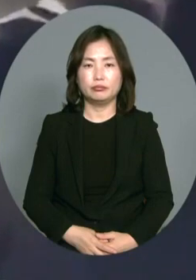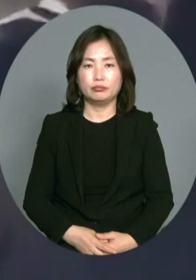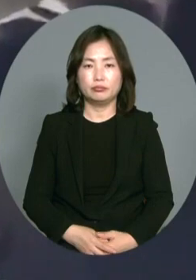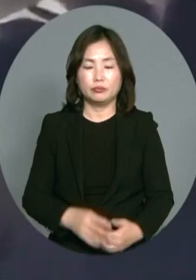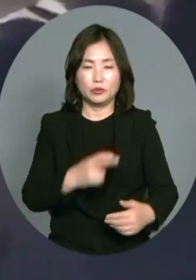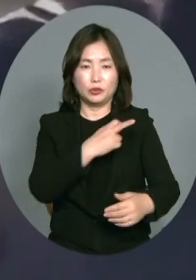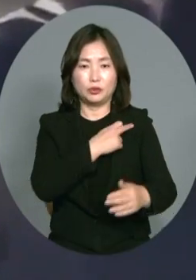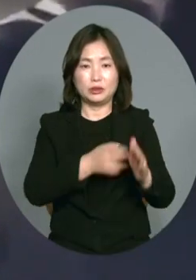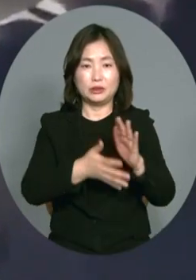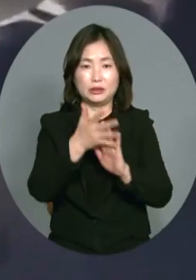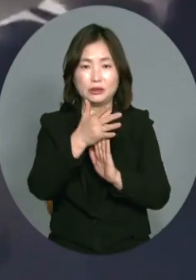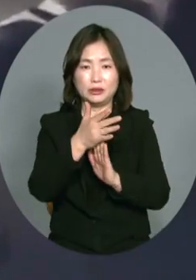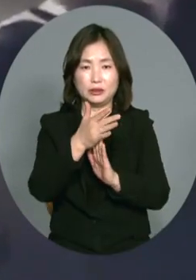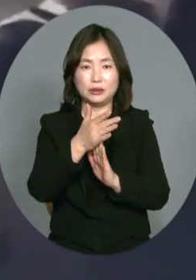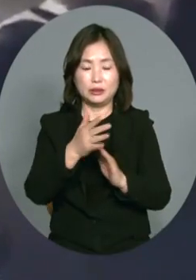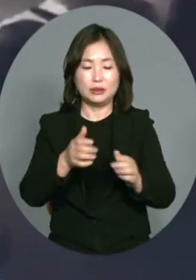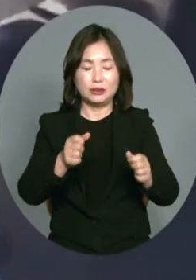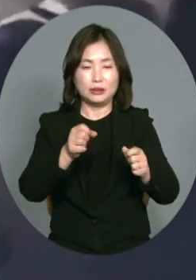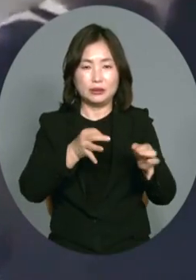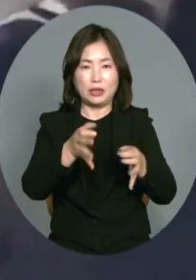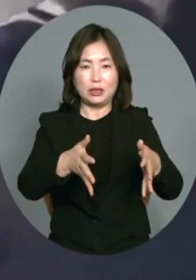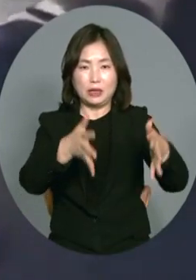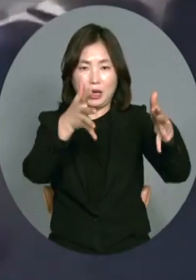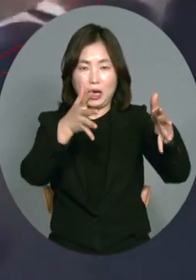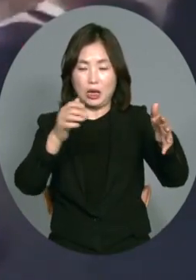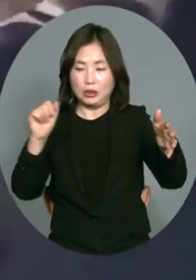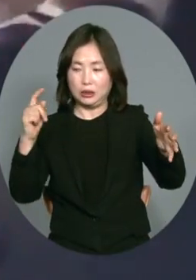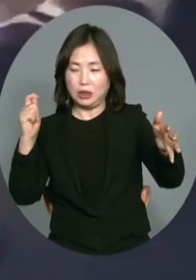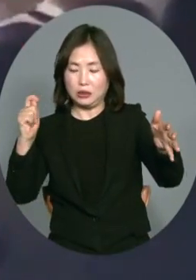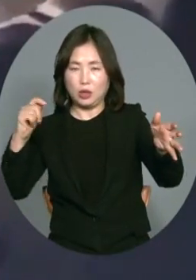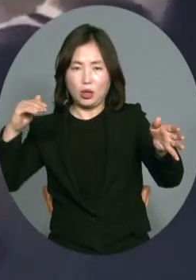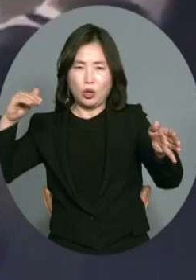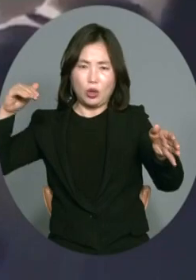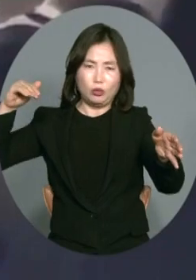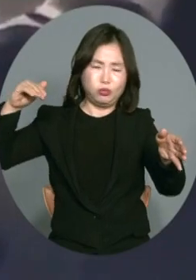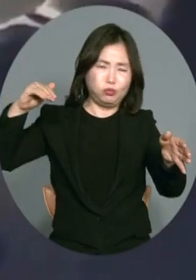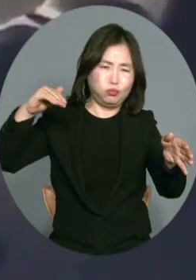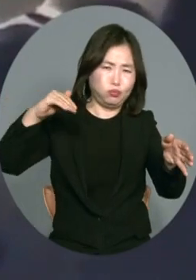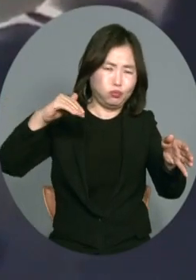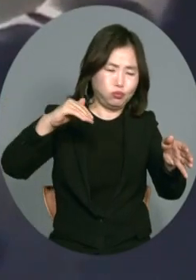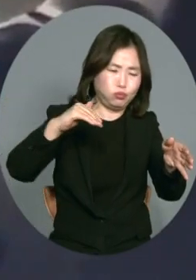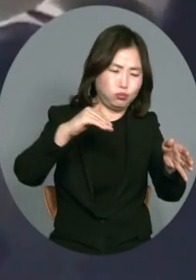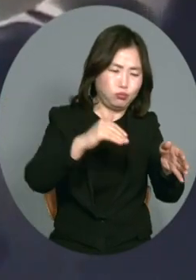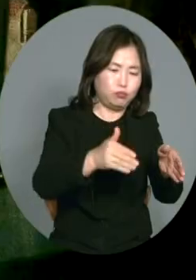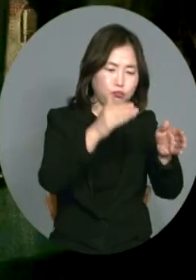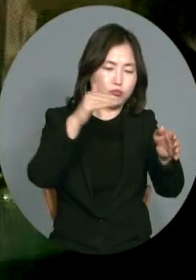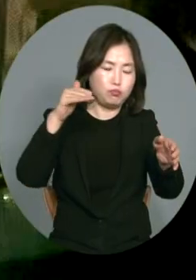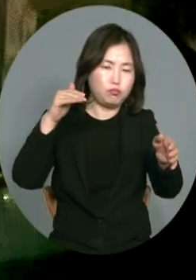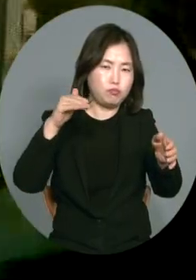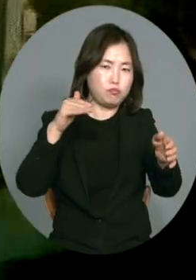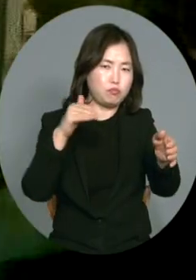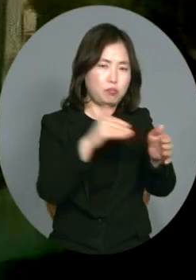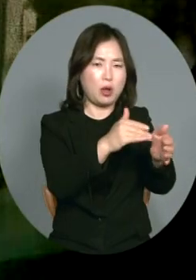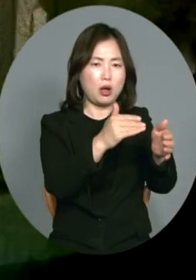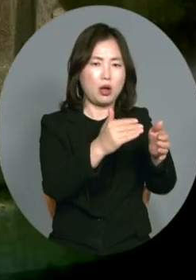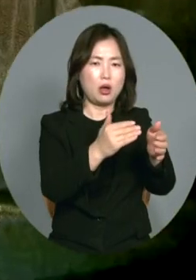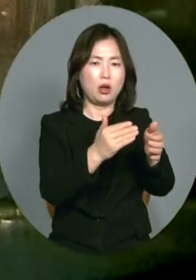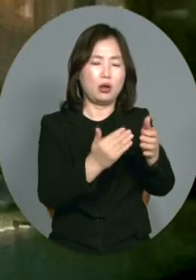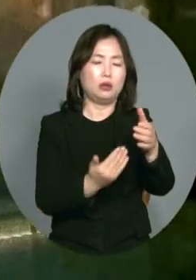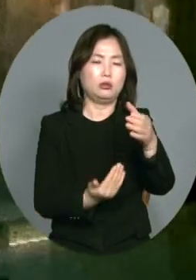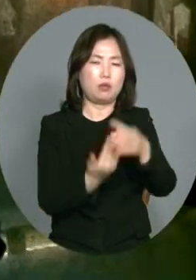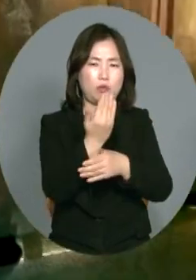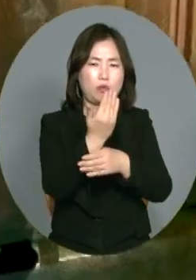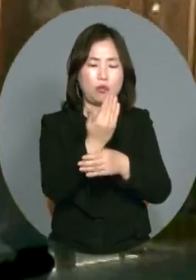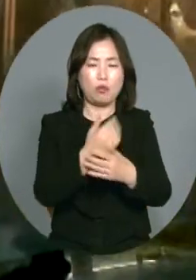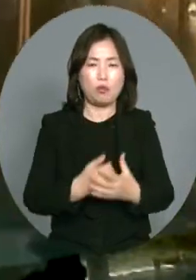영주시 함안동에 한 상가거리 택시 한 대가 내리막길을 무서운 속도로 달리더니 가게 건물을 정면으로